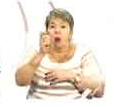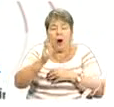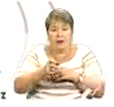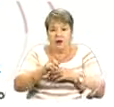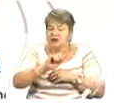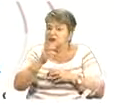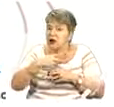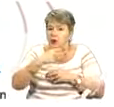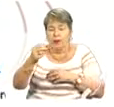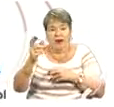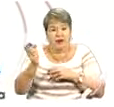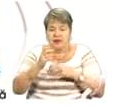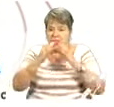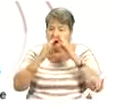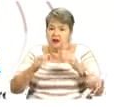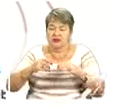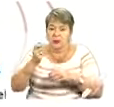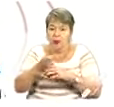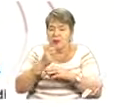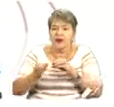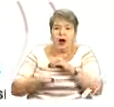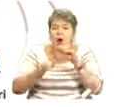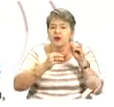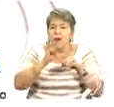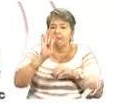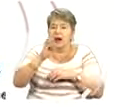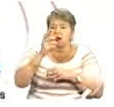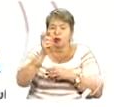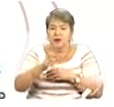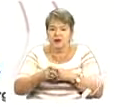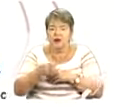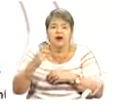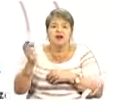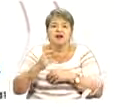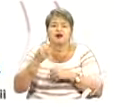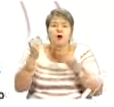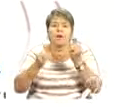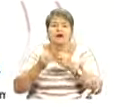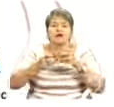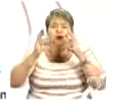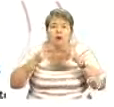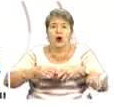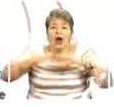evite deplasările. Pompierii au evacuat 4 persoane care se aflau într-o mașină blocată în